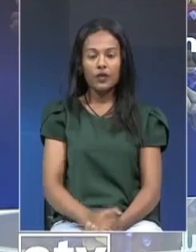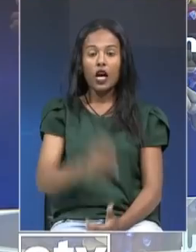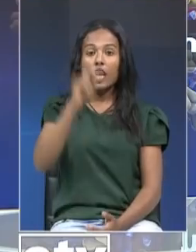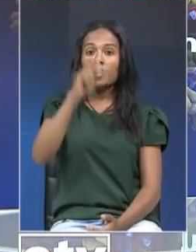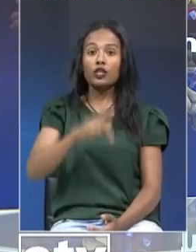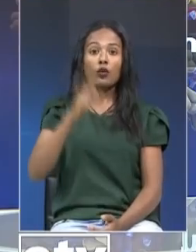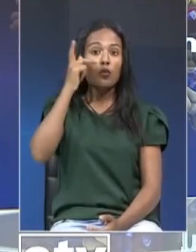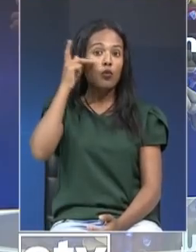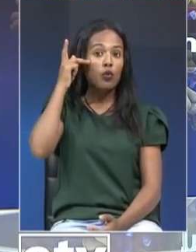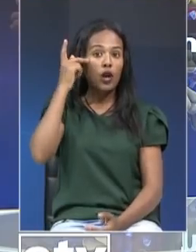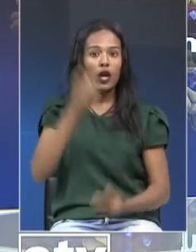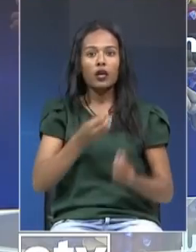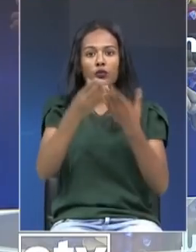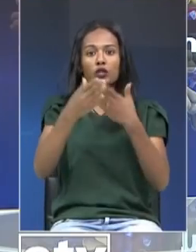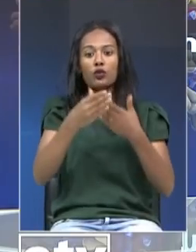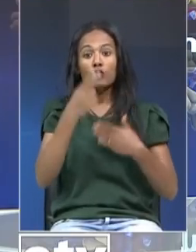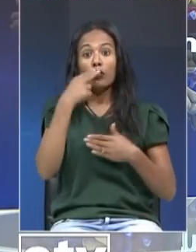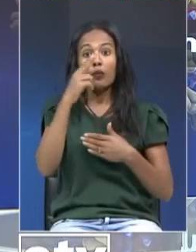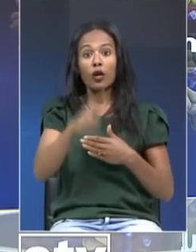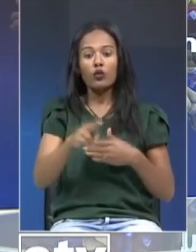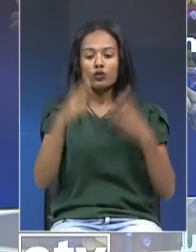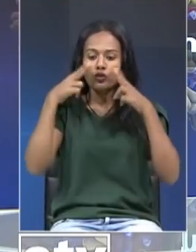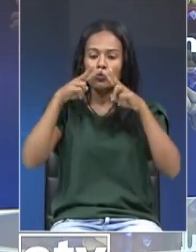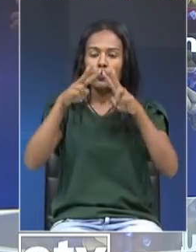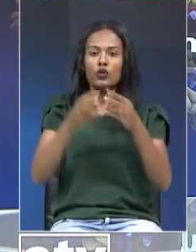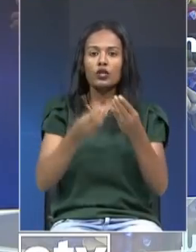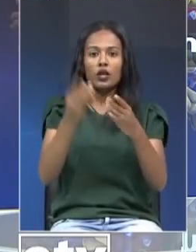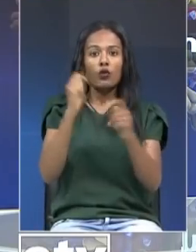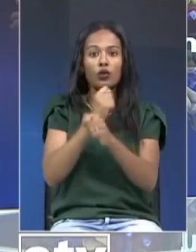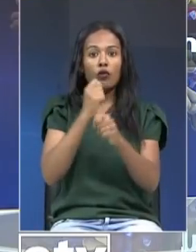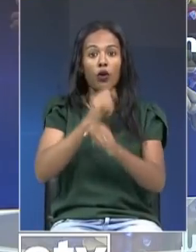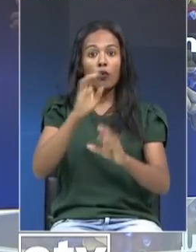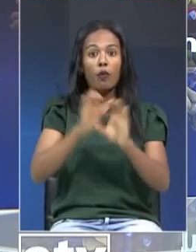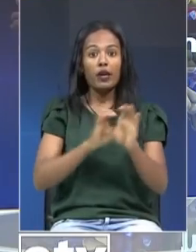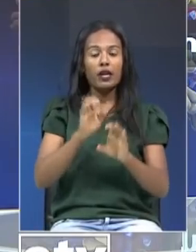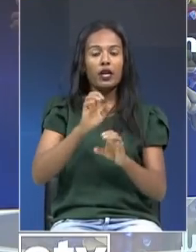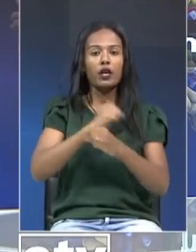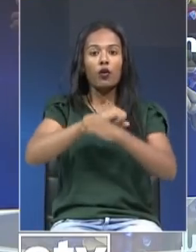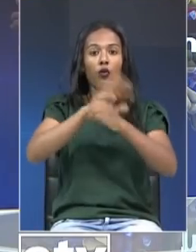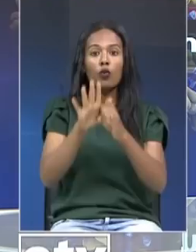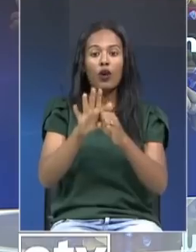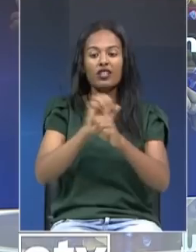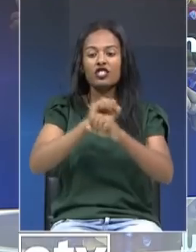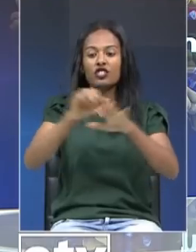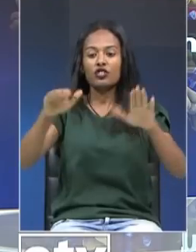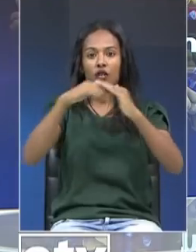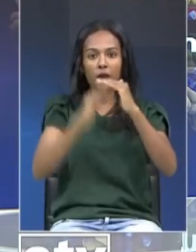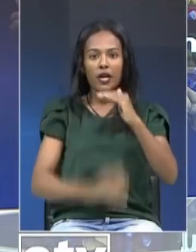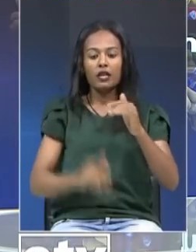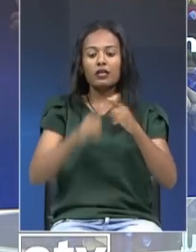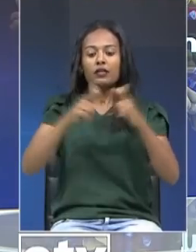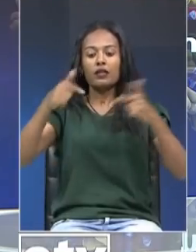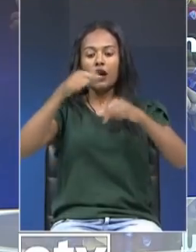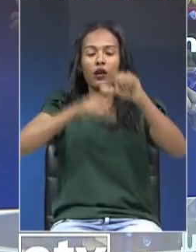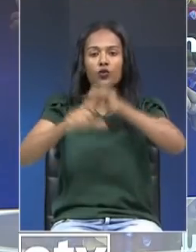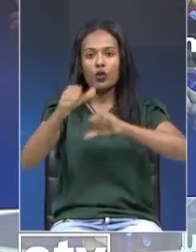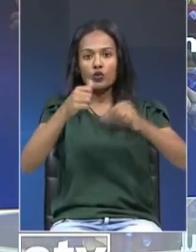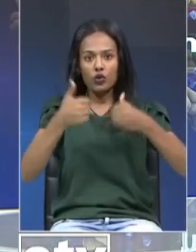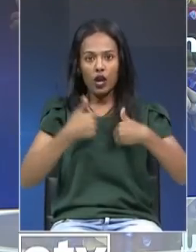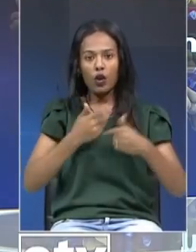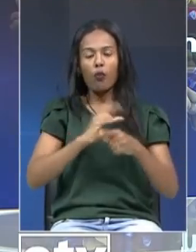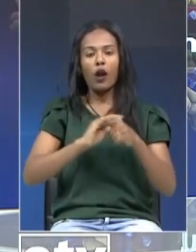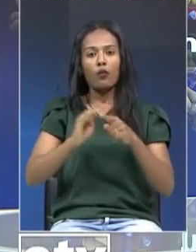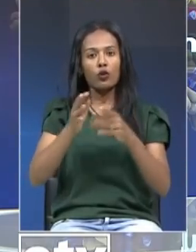ደቡብ ኮሪያውያን የሚሰጡ መመሪያዎችን ትኩረት ሰጥተው ተግባራዊ በማድረጋቸው የኮሮና ቫይረስ ስርጭትን ለመቀነስ ትልቅ አስተዋጽኦ እንዳለው